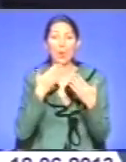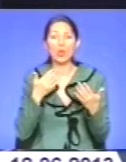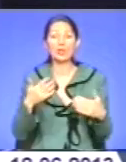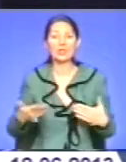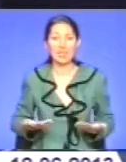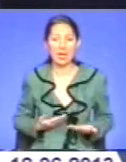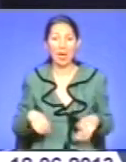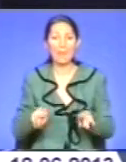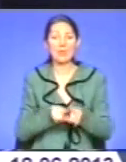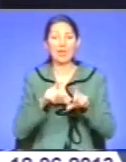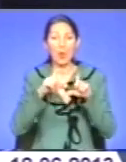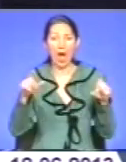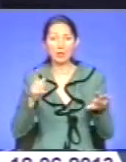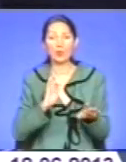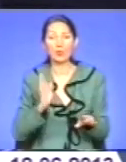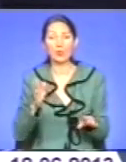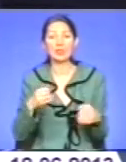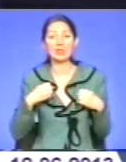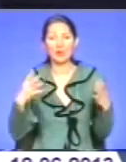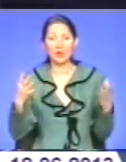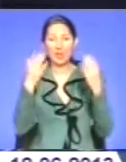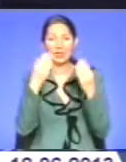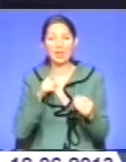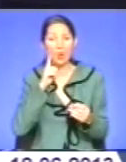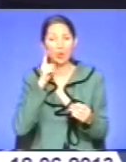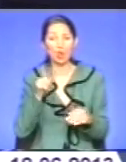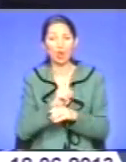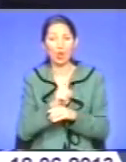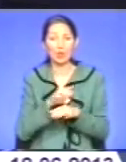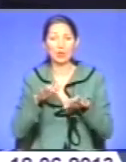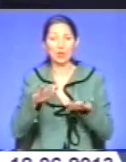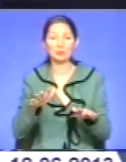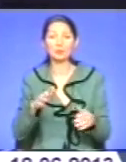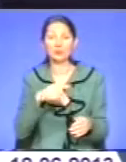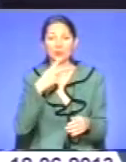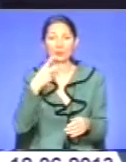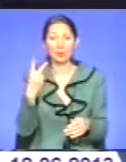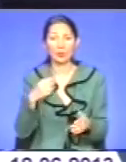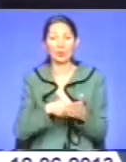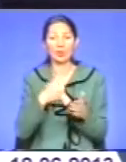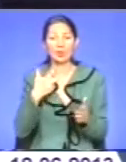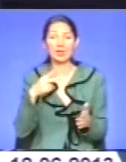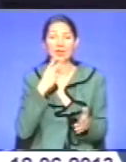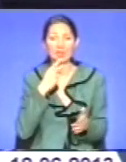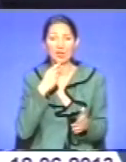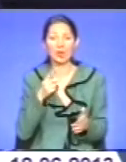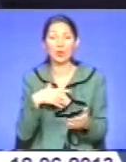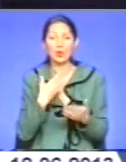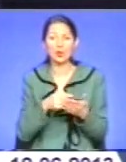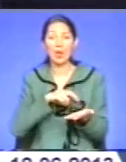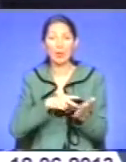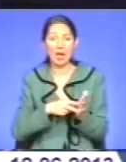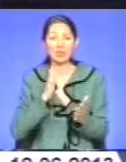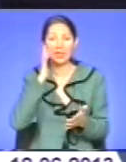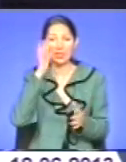таким гаслом відбудеться святкування Дня молоді у Тернополі. Заходи триватимуть з 22 по 30 червня. Про свої плани та